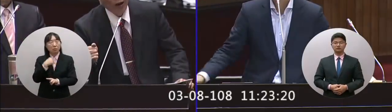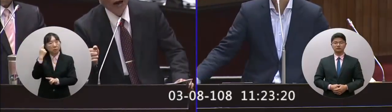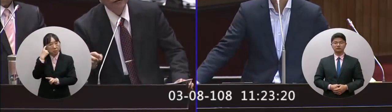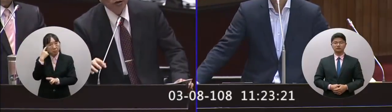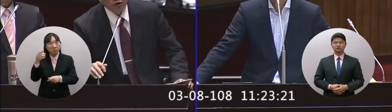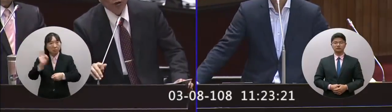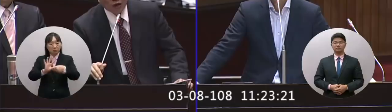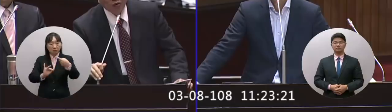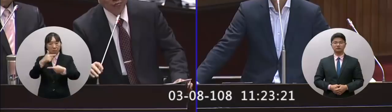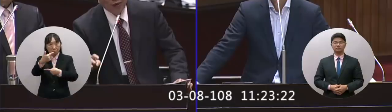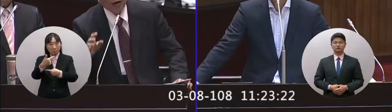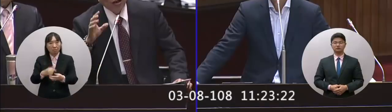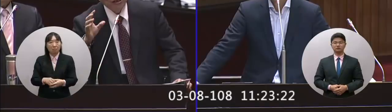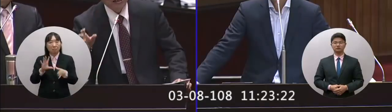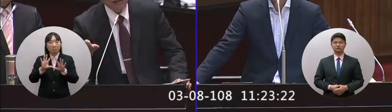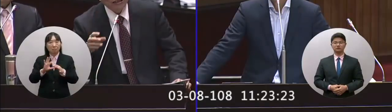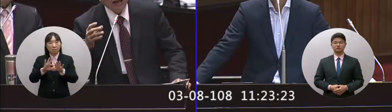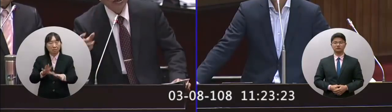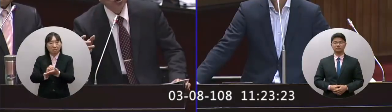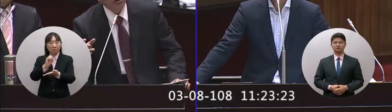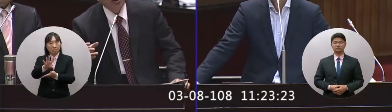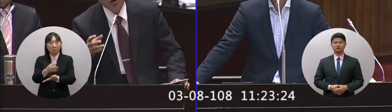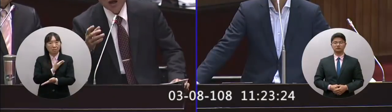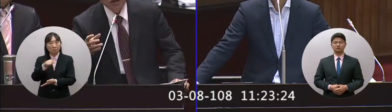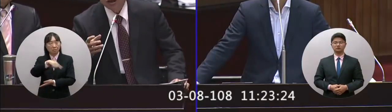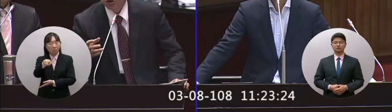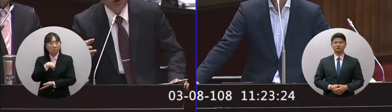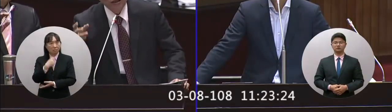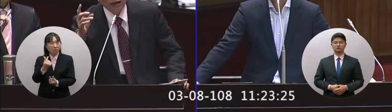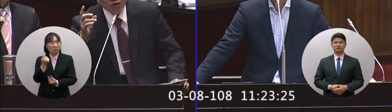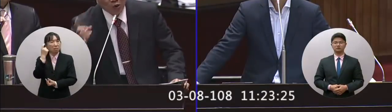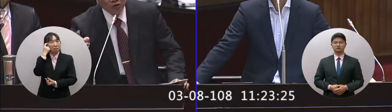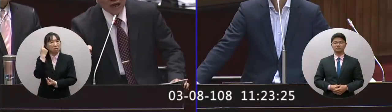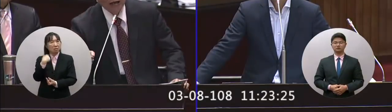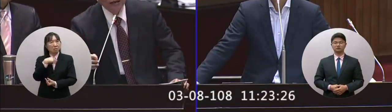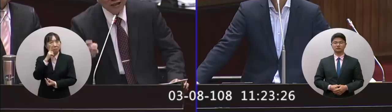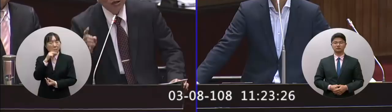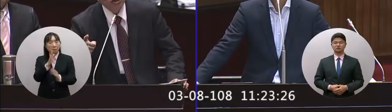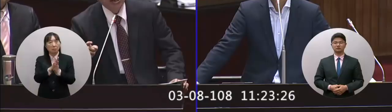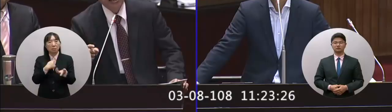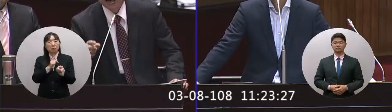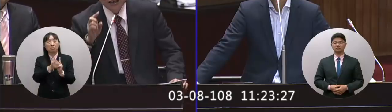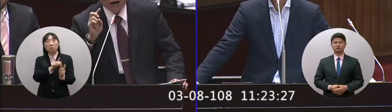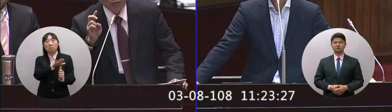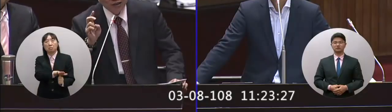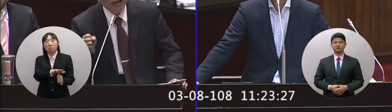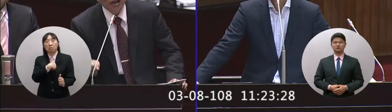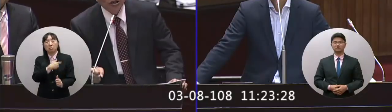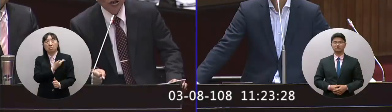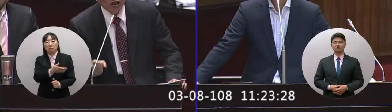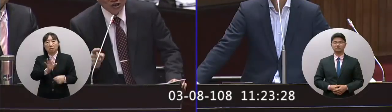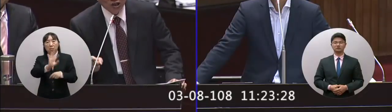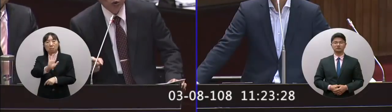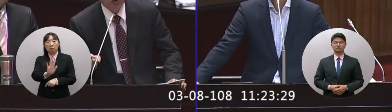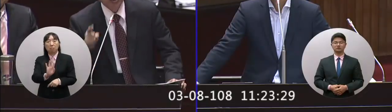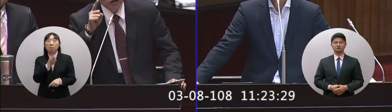涨6%，所以我跟委员报告，可能给大家感受到说，好像都永远在动涨。但是呢，你可以看到我们的电